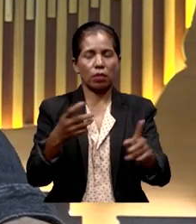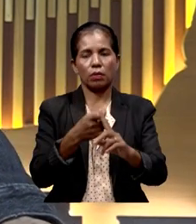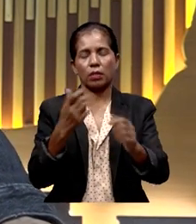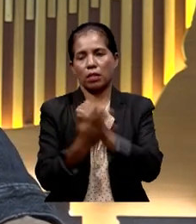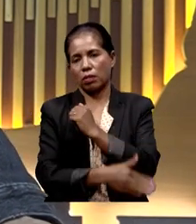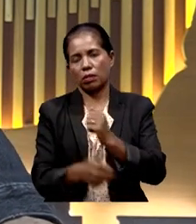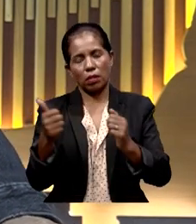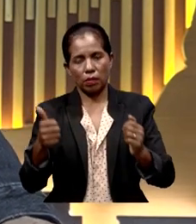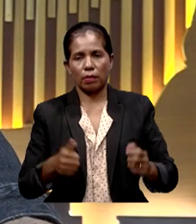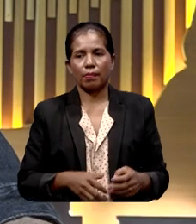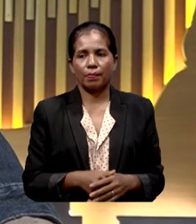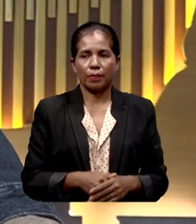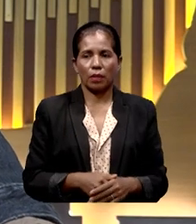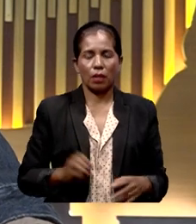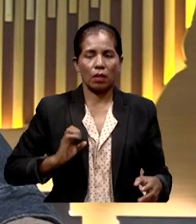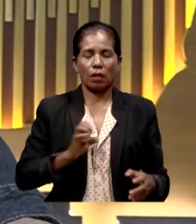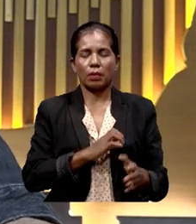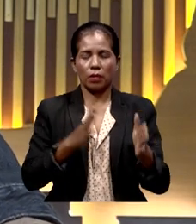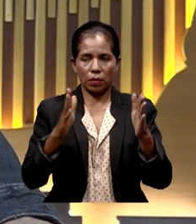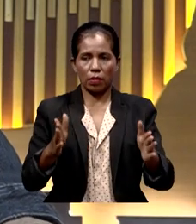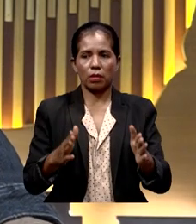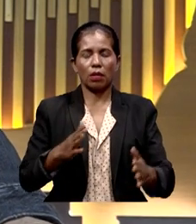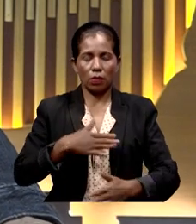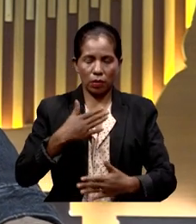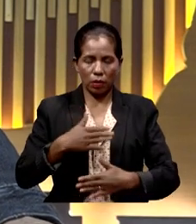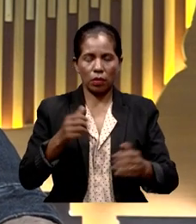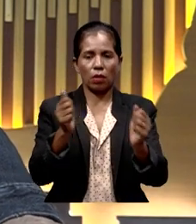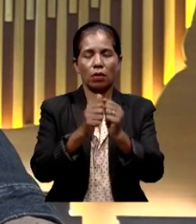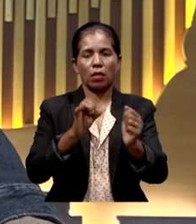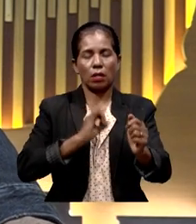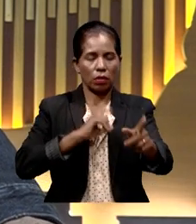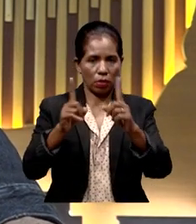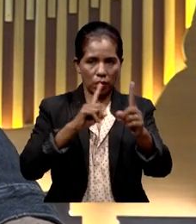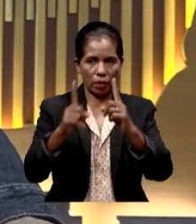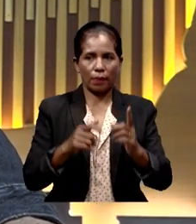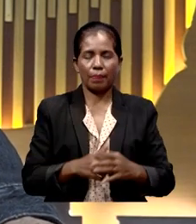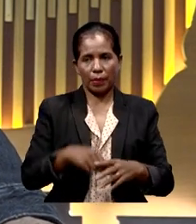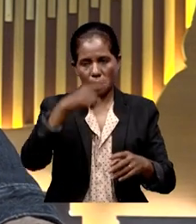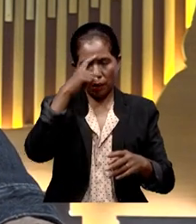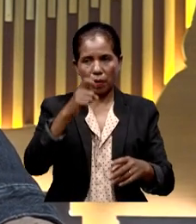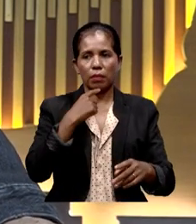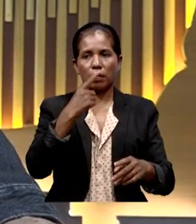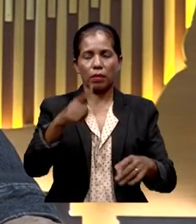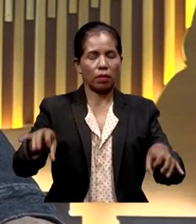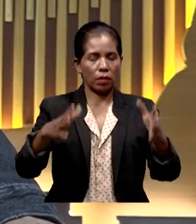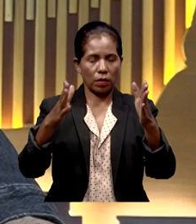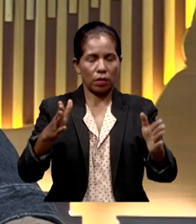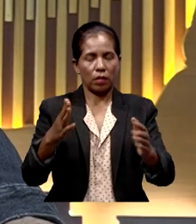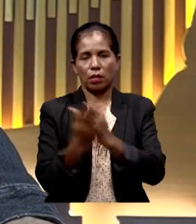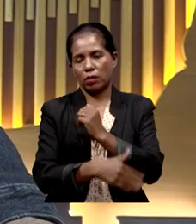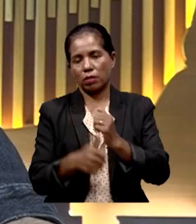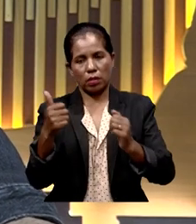abbiamo l'ambasciatore del Ciro Pacifico, contenti, o ha un'intervenzione. Il tema è il nostro modello pacifico, per